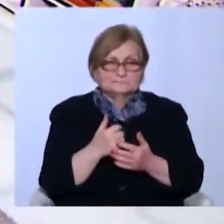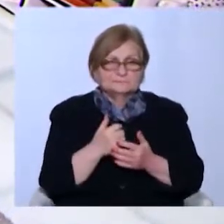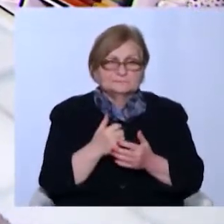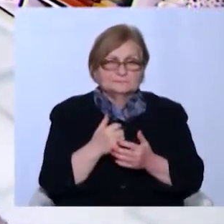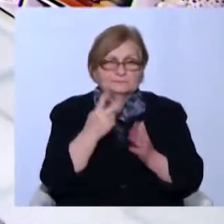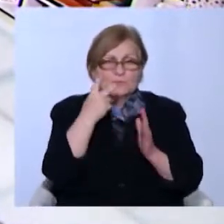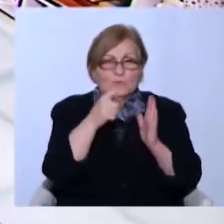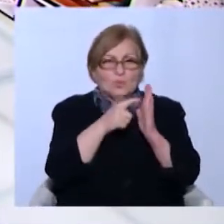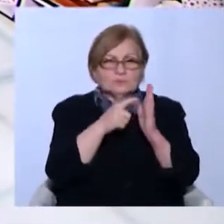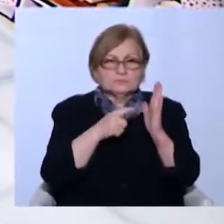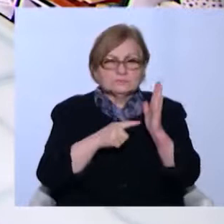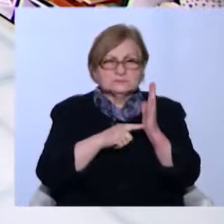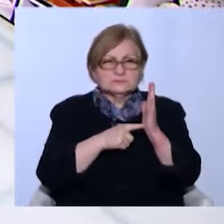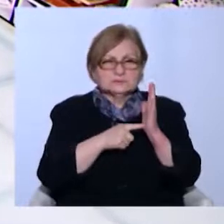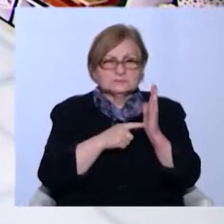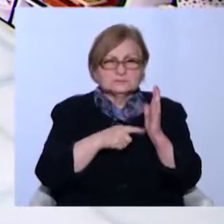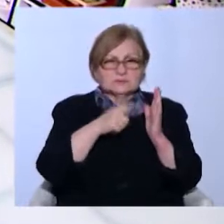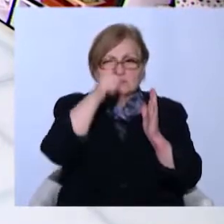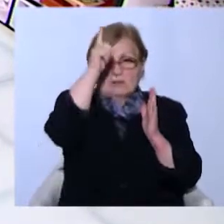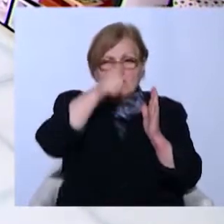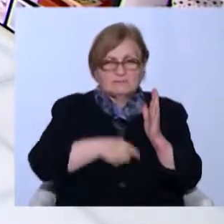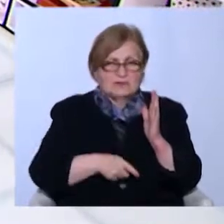ორ წერტილზე გამავალი წფის